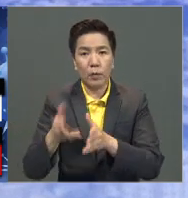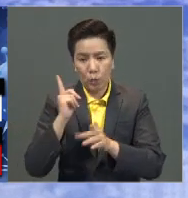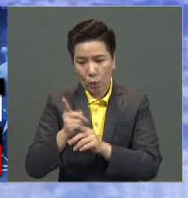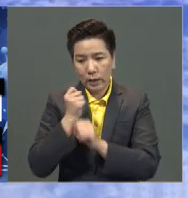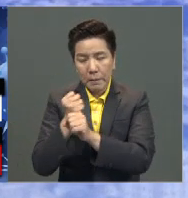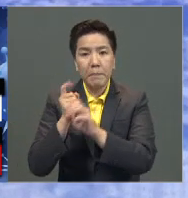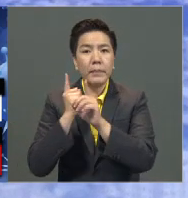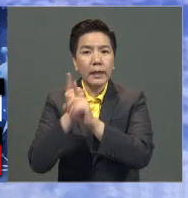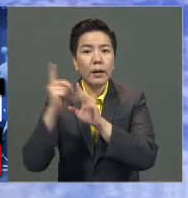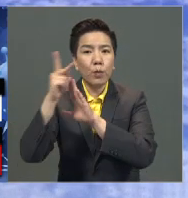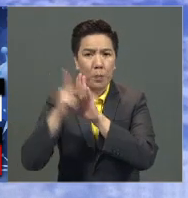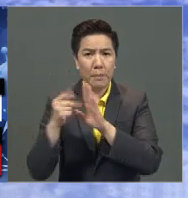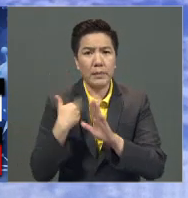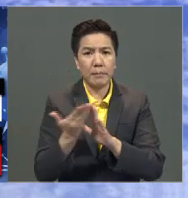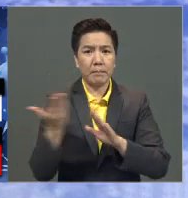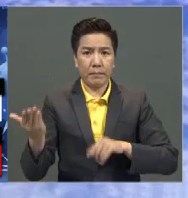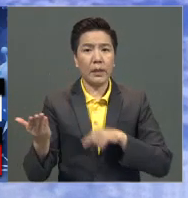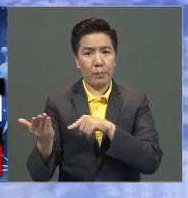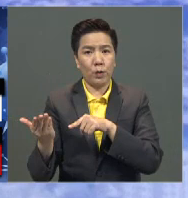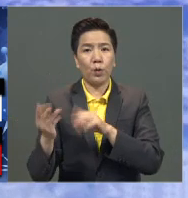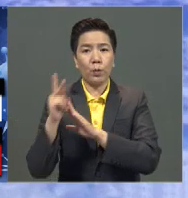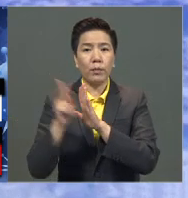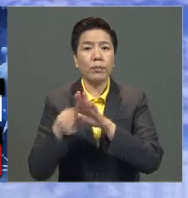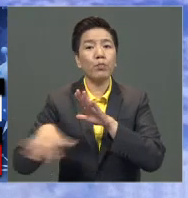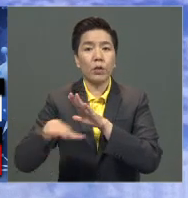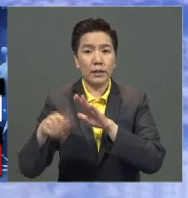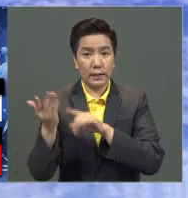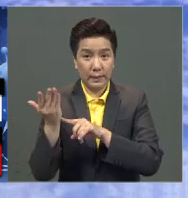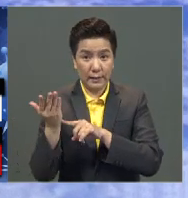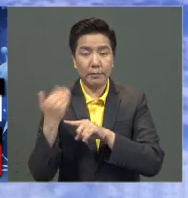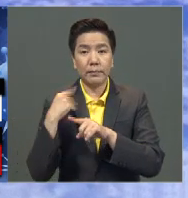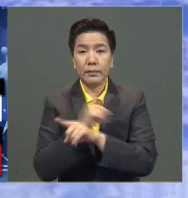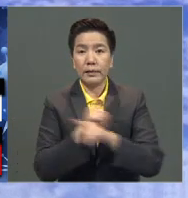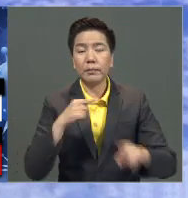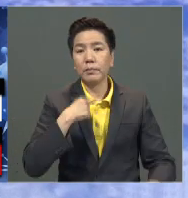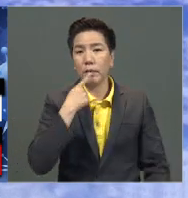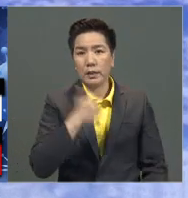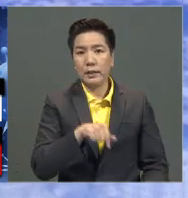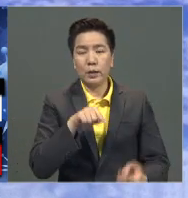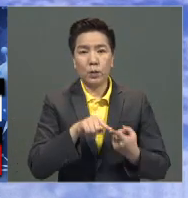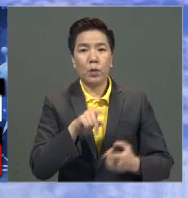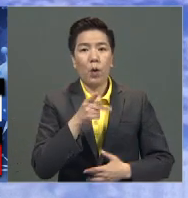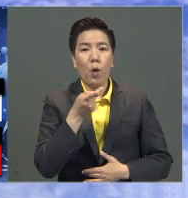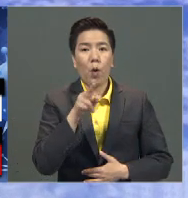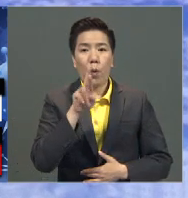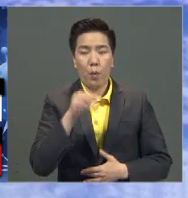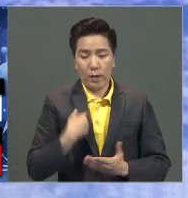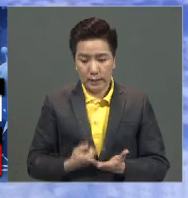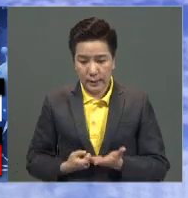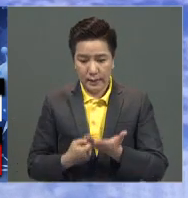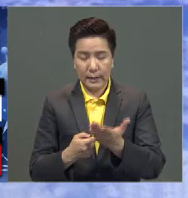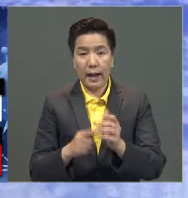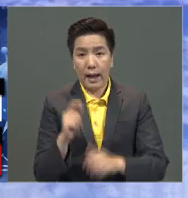ฏิบัติตามกฎหมายอื่นๆที่เกี่ยวข้องซึ่งเป็นกฎหมายปกตินะครับแต่ขออนุญาตยืนยันตรงนี้ว่าเราจะนำเสนอครม.ในวันอังคารที่